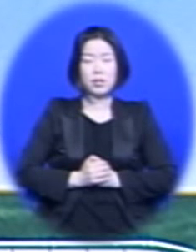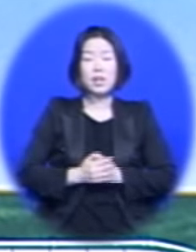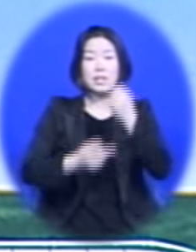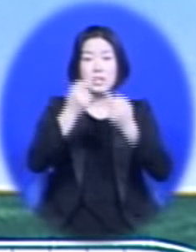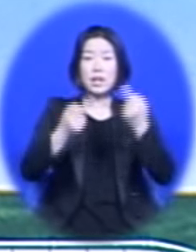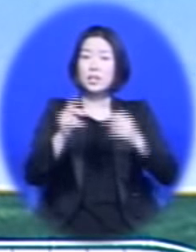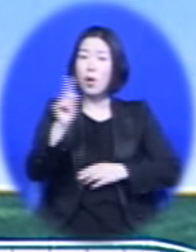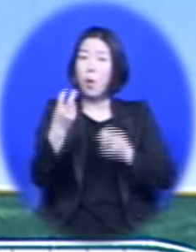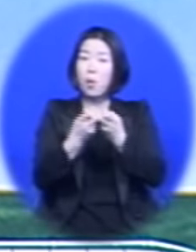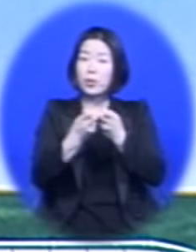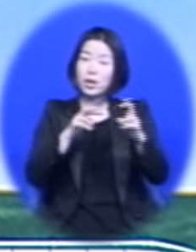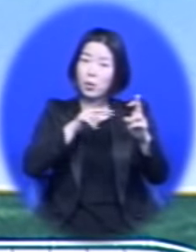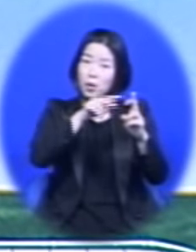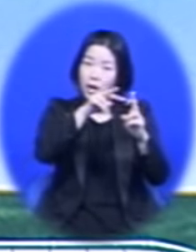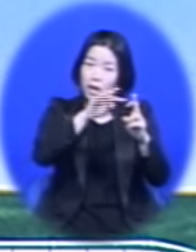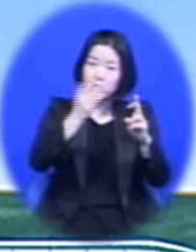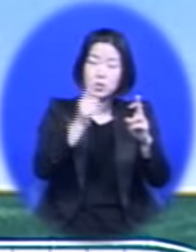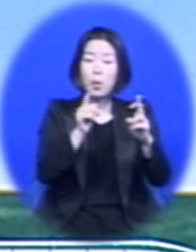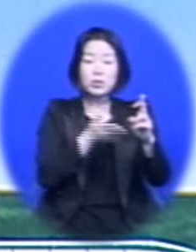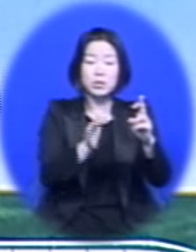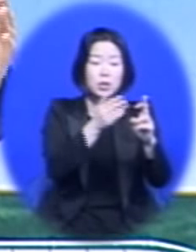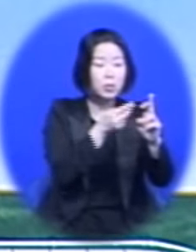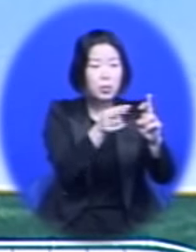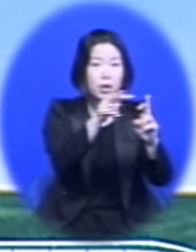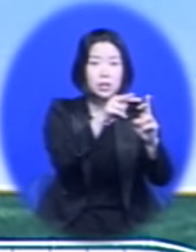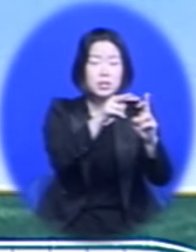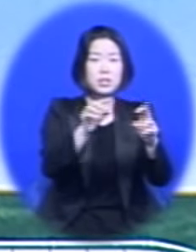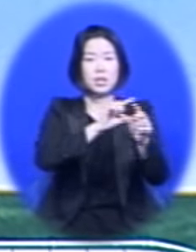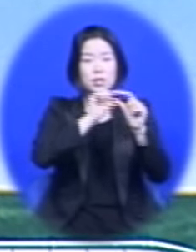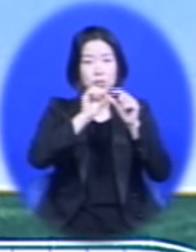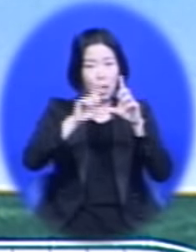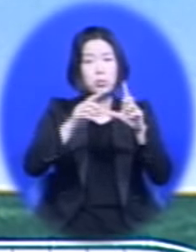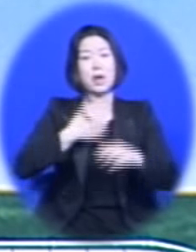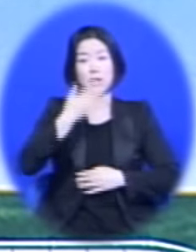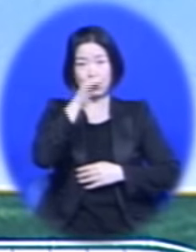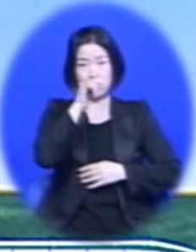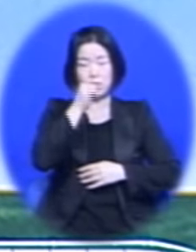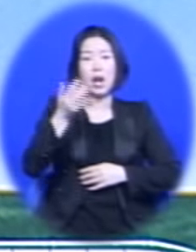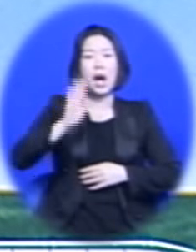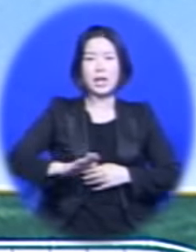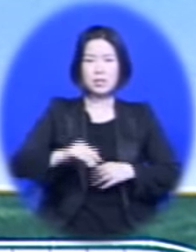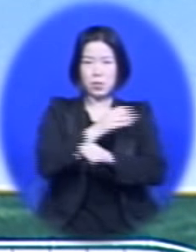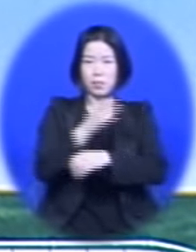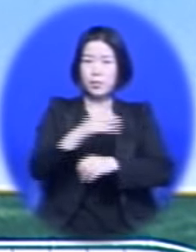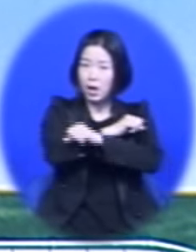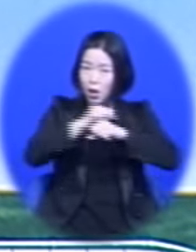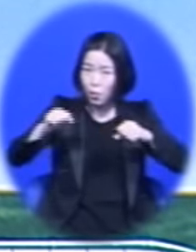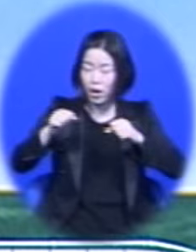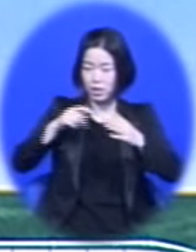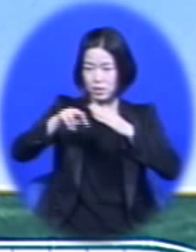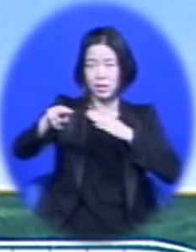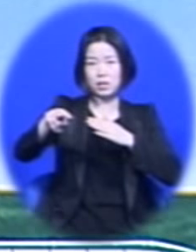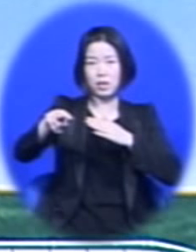산은 어떻게 올라가야 할지, 어느 길로 올라가야 하는지 대개 정해져 있습니다. 그러나 광야를 지나가는 길에는 길이